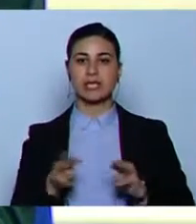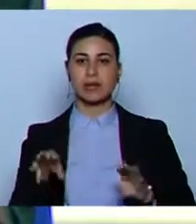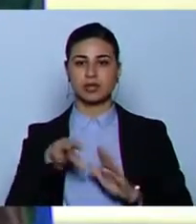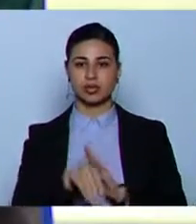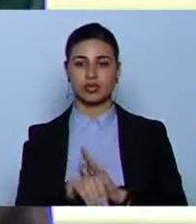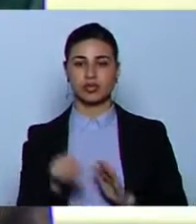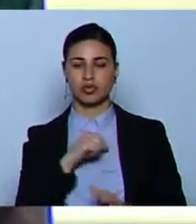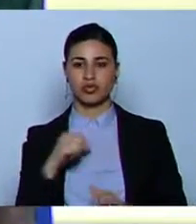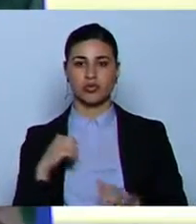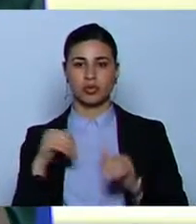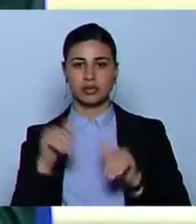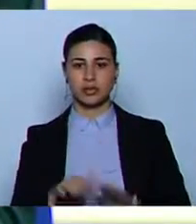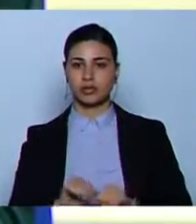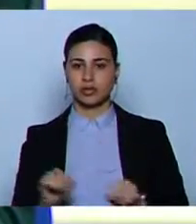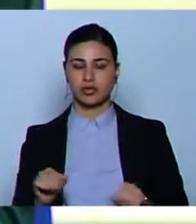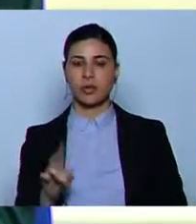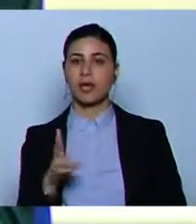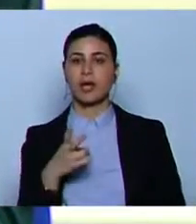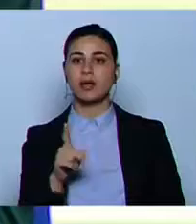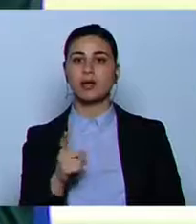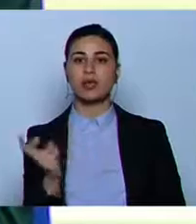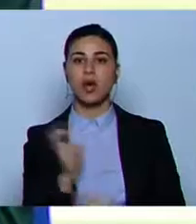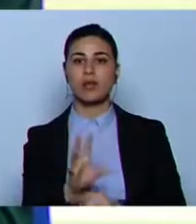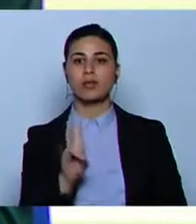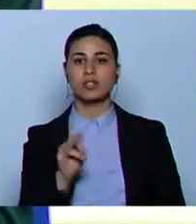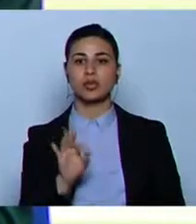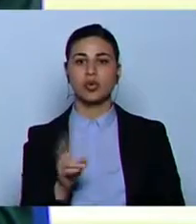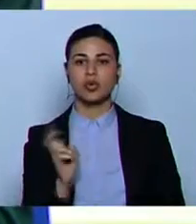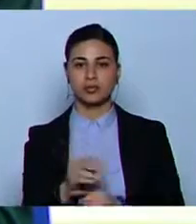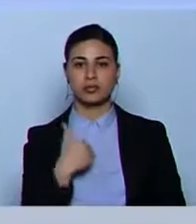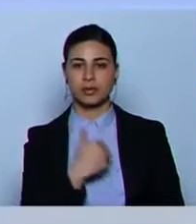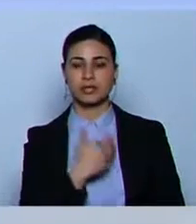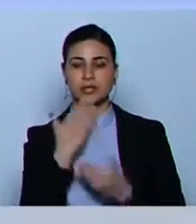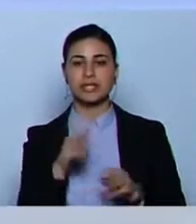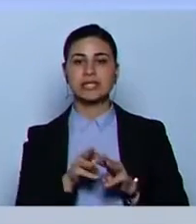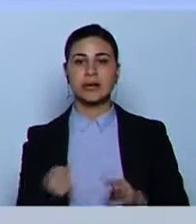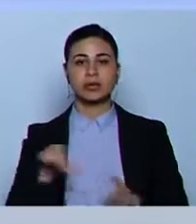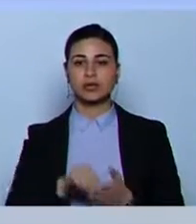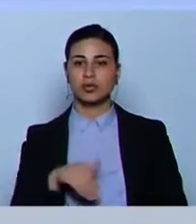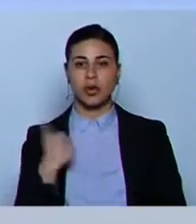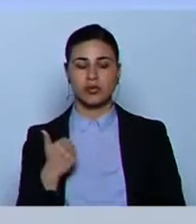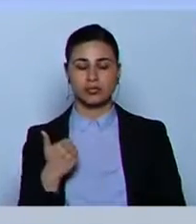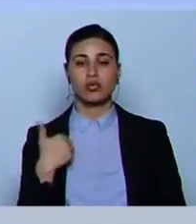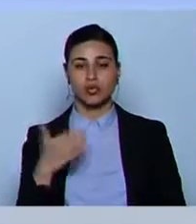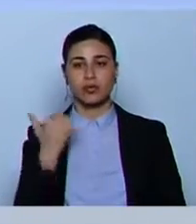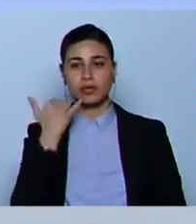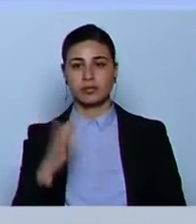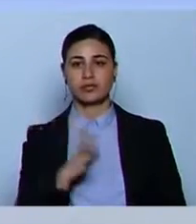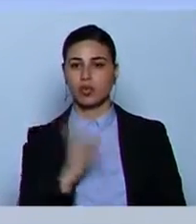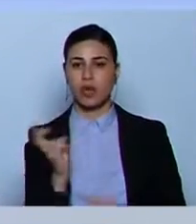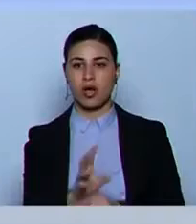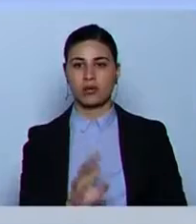სამინისტროში წდებოდეს. რატო არ მოვიდა ქალბატონინო თქვენ მინდა კითხოთ ხო სამინისტროს წარმომადგენლებს და ჩვენმა დაუკავშირდით?